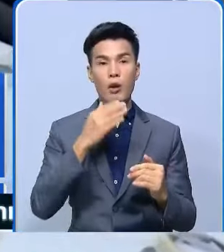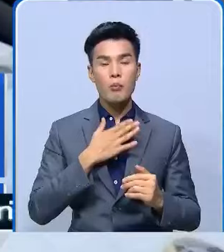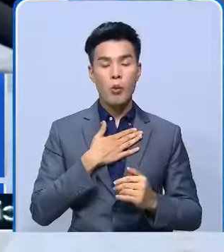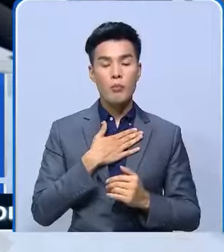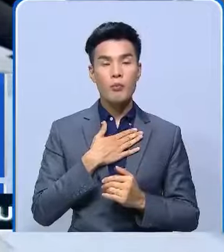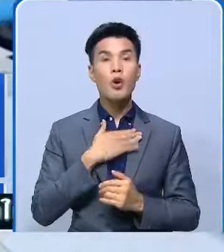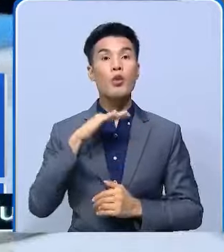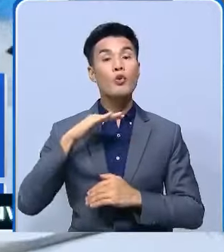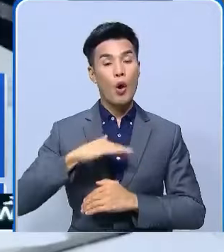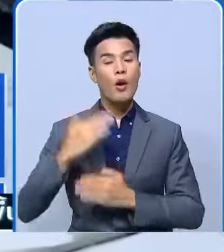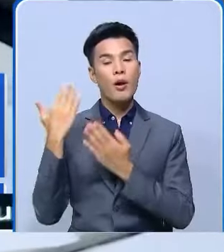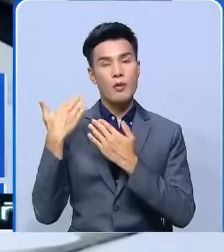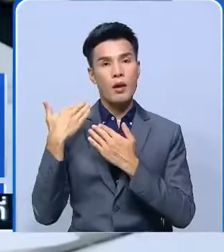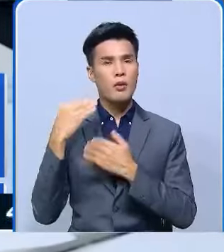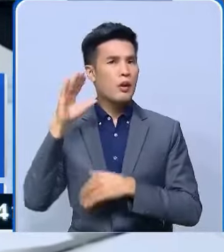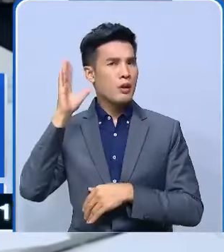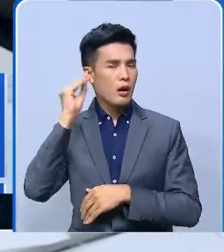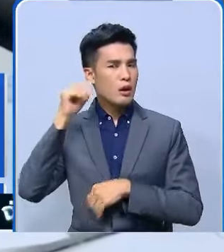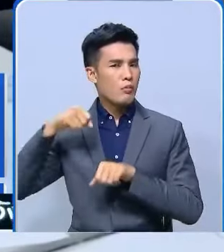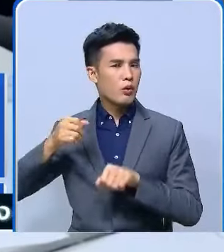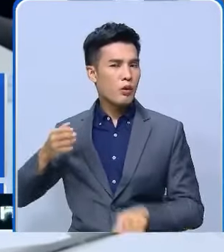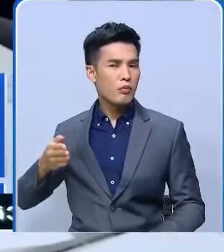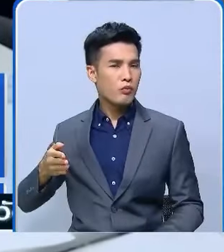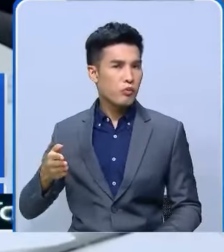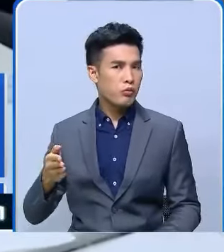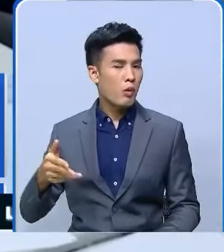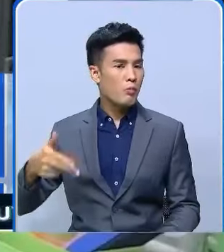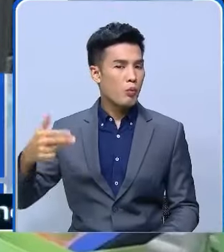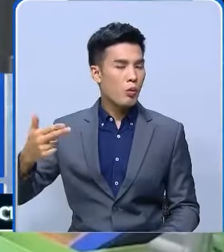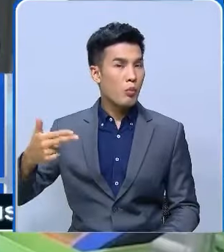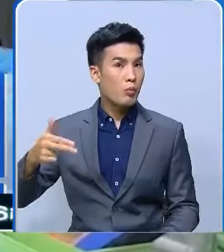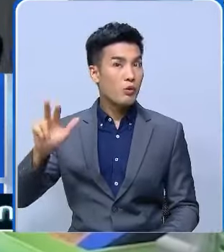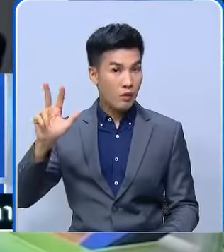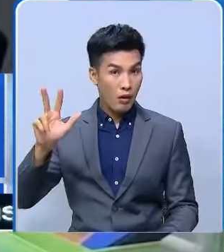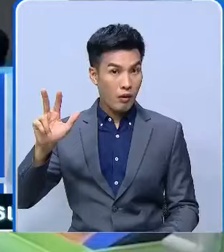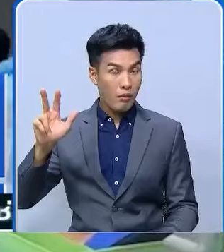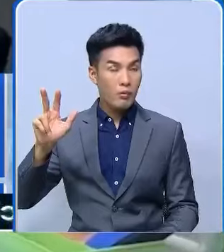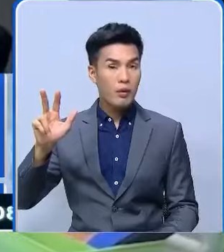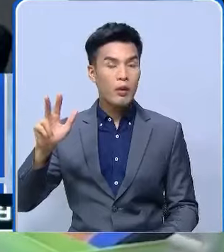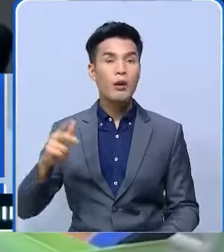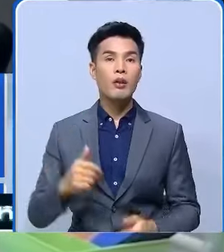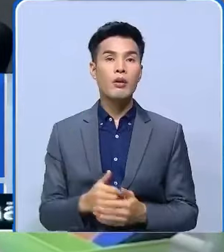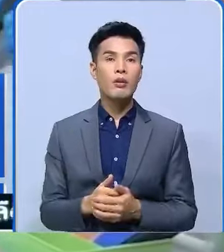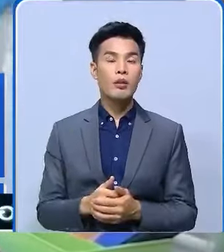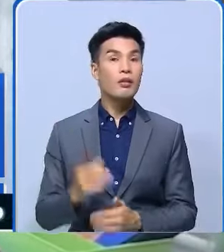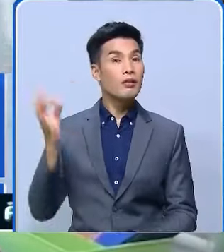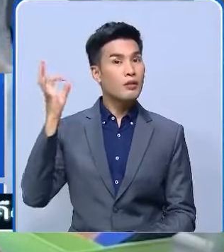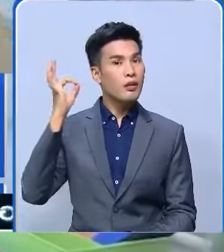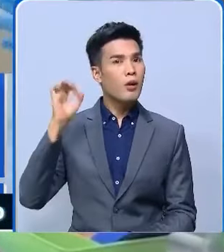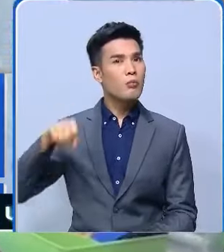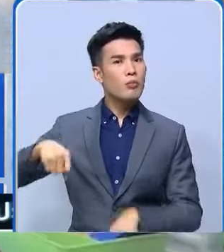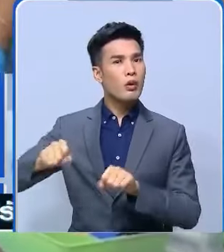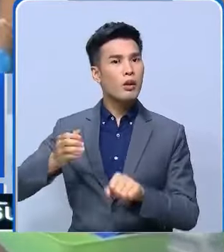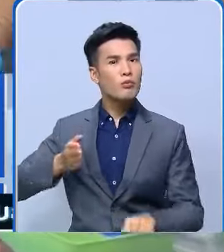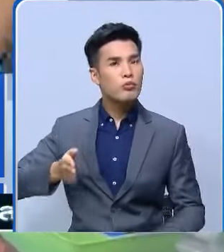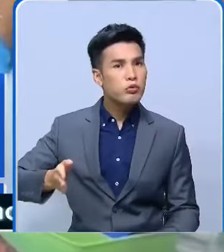บน้ำอยู่ได้ยินเสียงมอเตอร์ไซค์ขับมาแล้วล่ะสักพักได้ยินเสียงปืนดังปั้งปั้งปั้งสามนัดแล้วเสร็จแล้วก็ได้ยินเสียงมอเตอร์ไซค์ขี่